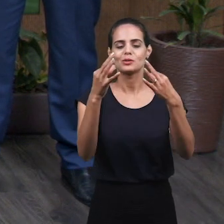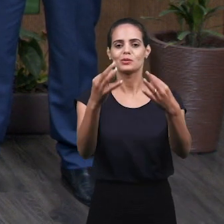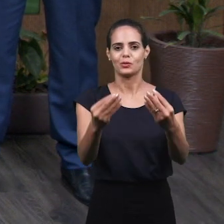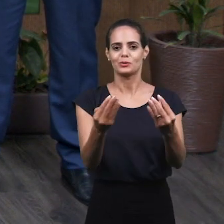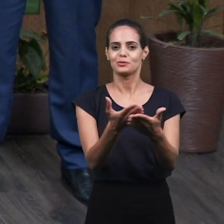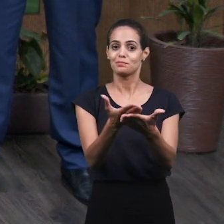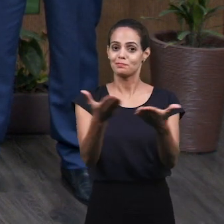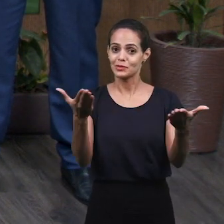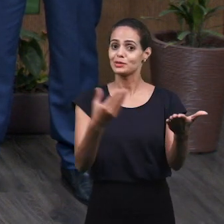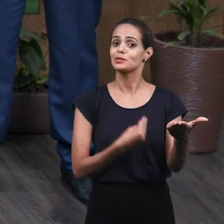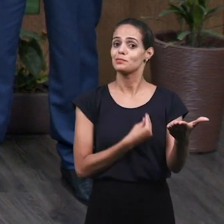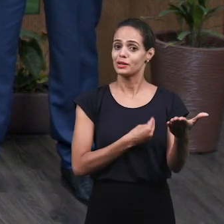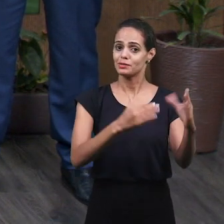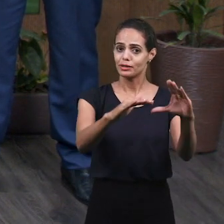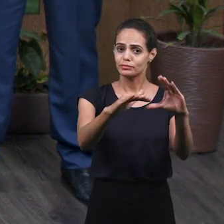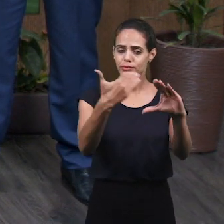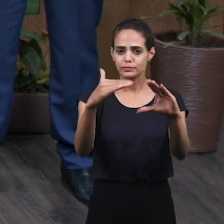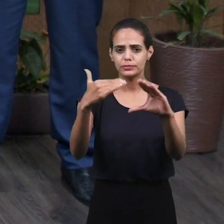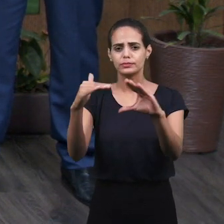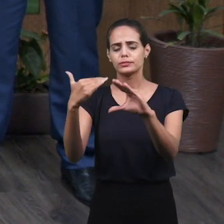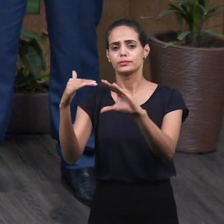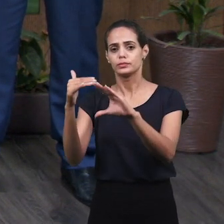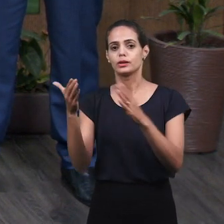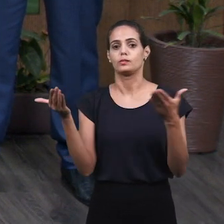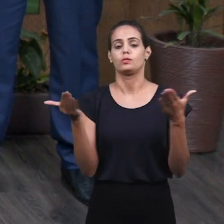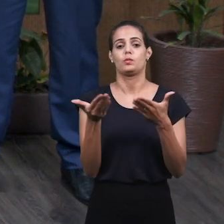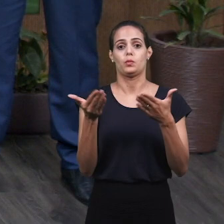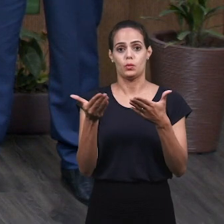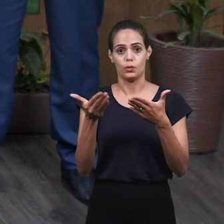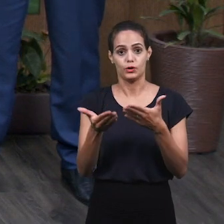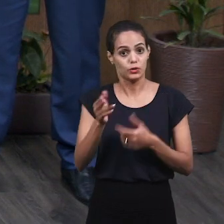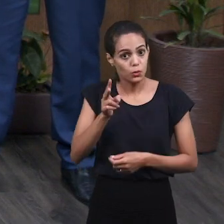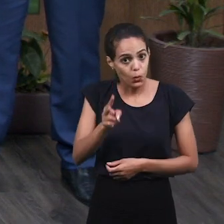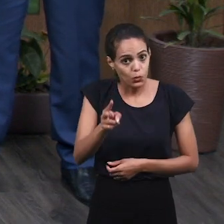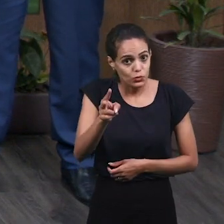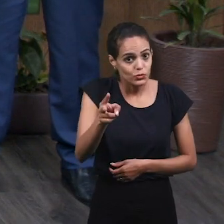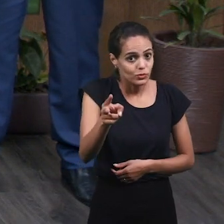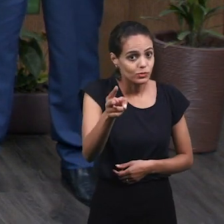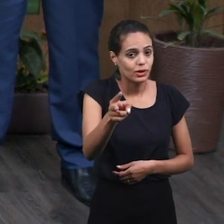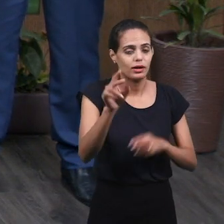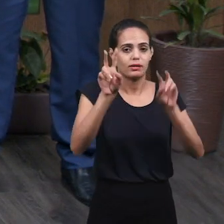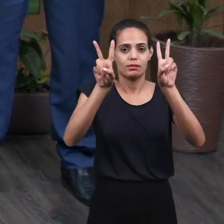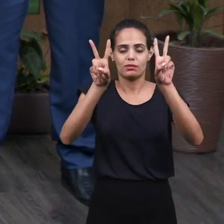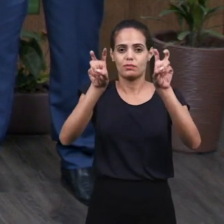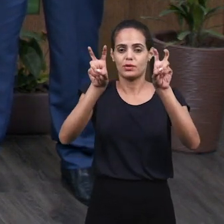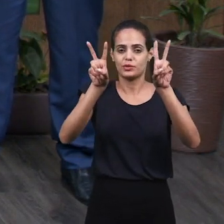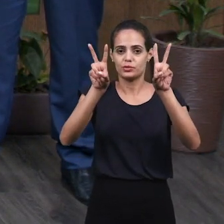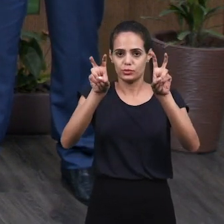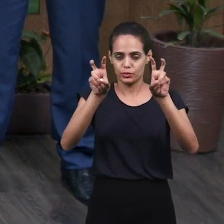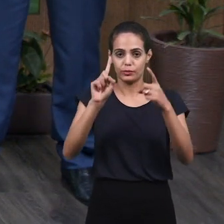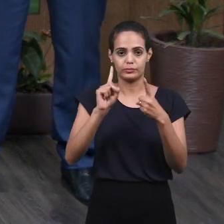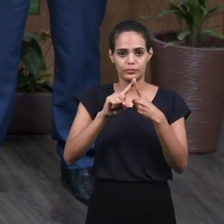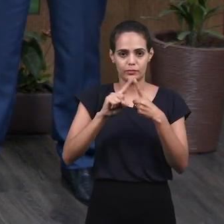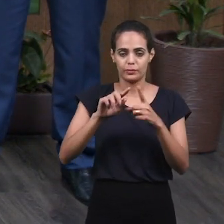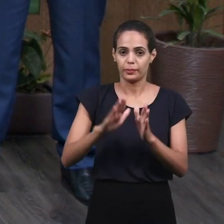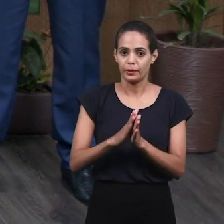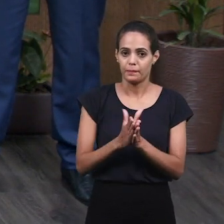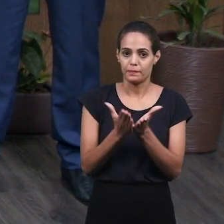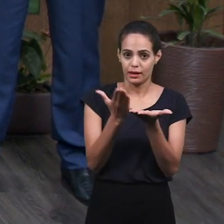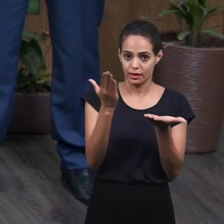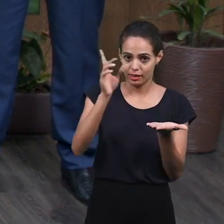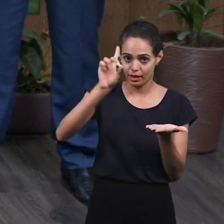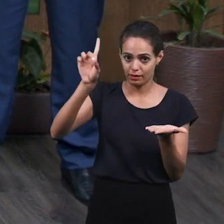commentaires. Aujourd'hui, nous allons continuer la thématique Parole de la vie,